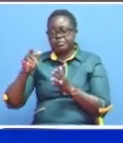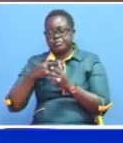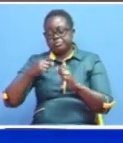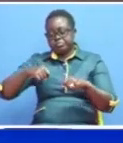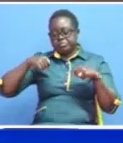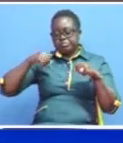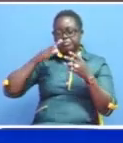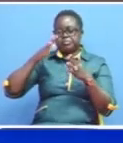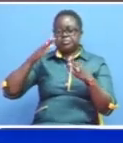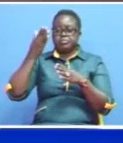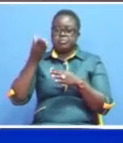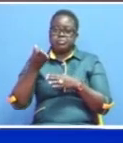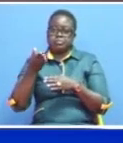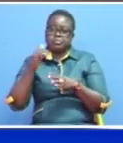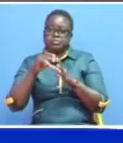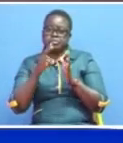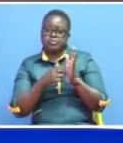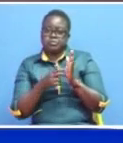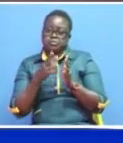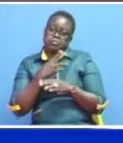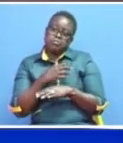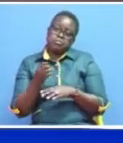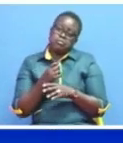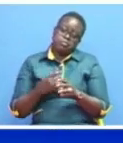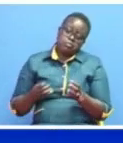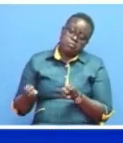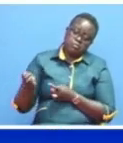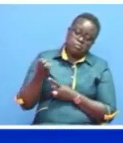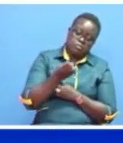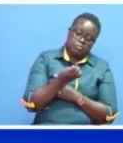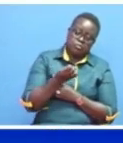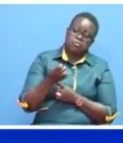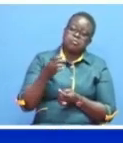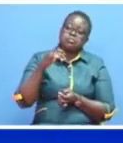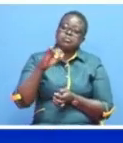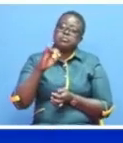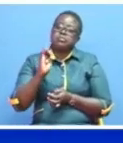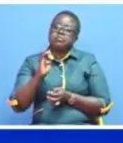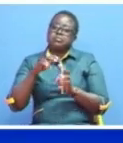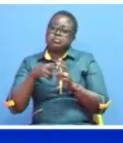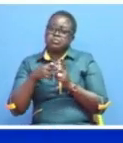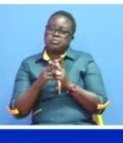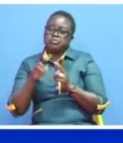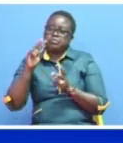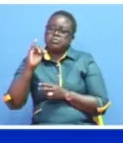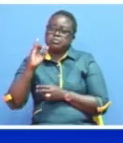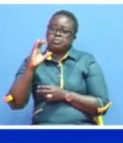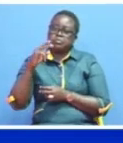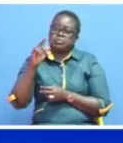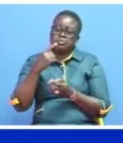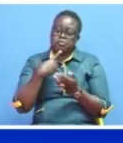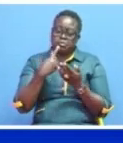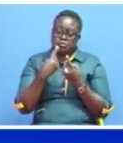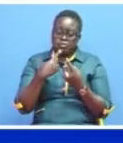muveani wa mwakirere kilembetane ya ukamba na mawithi uloko, engineer Nicholas Maundu, aina ya naitina wakweki ya sahii